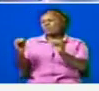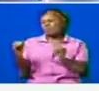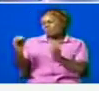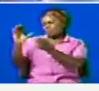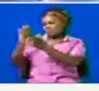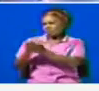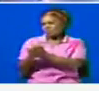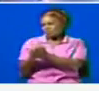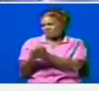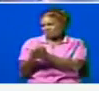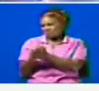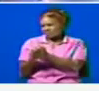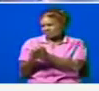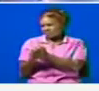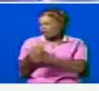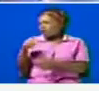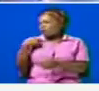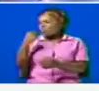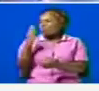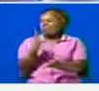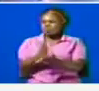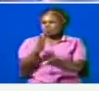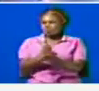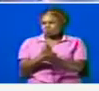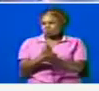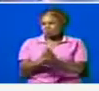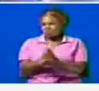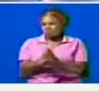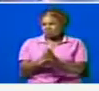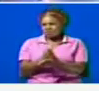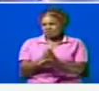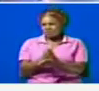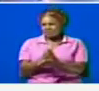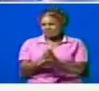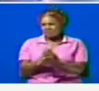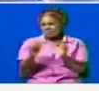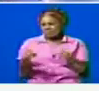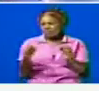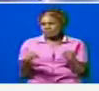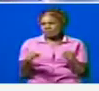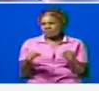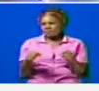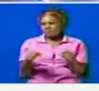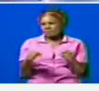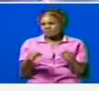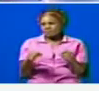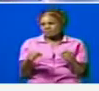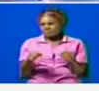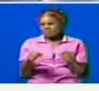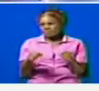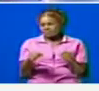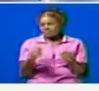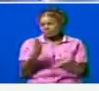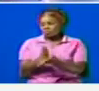ya Jubilee katika hilo. Ni nani hapa ambaye anasema jambo ambalo linaweza kuonekana kama ndio